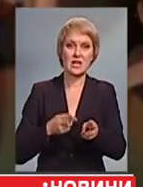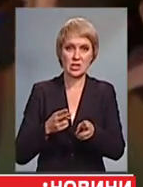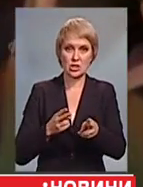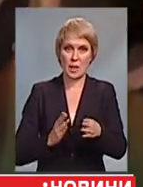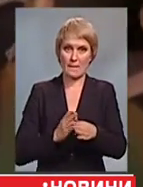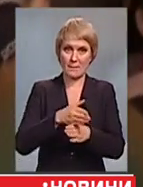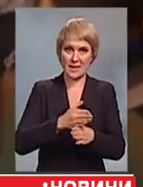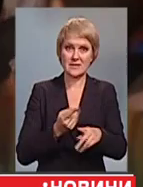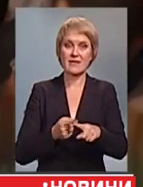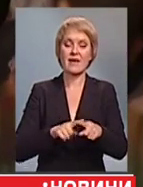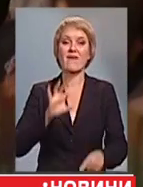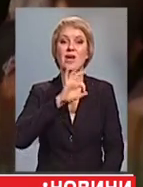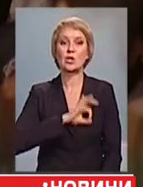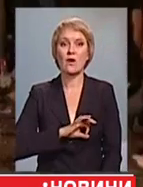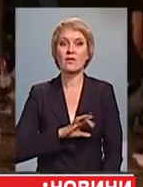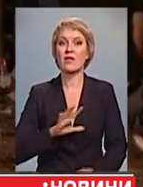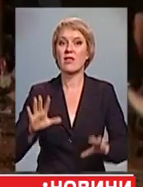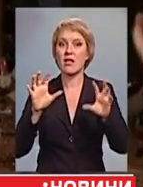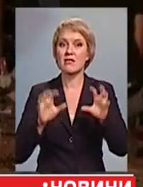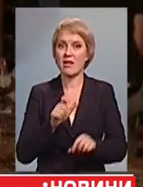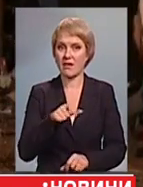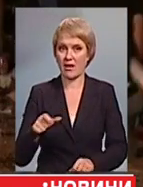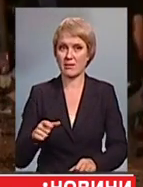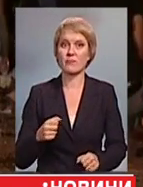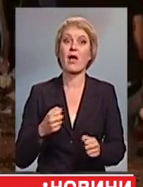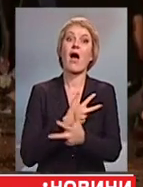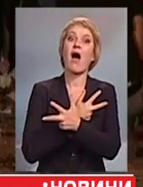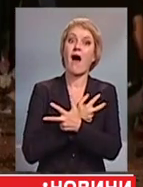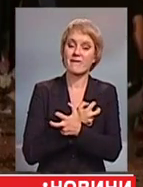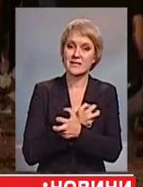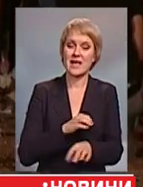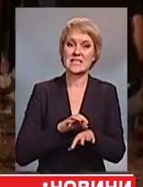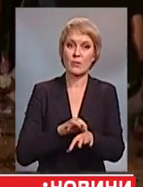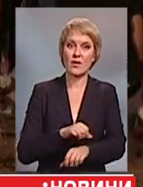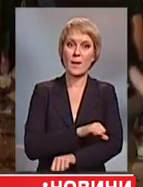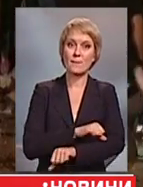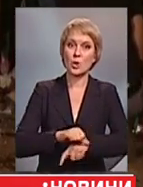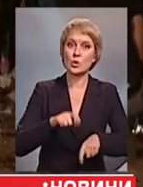який використовували нелегали. Тим часом Австрія запровадила прикордонний контроль. А в